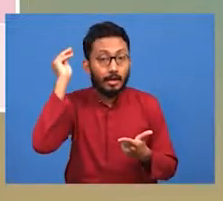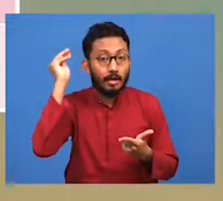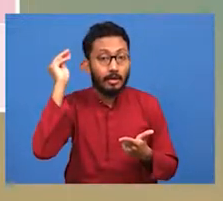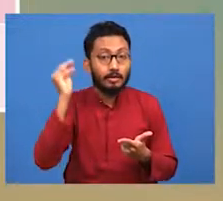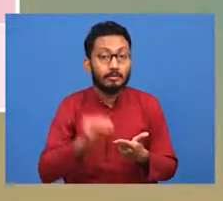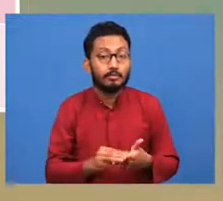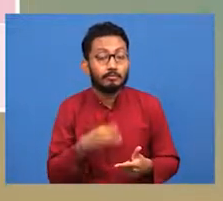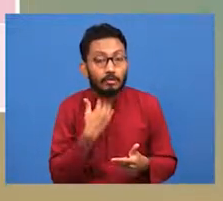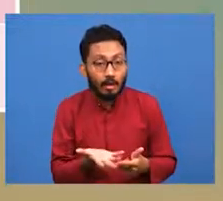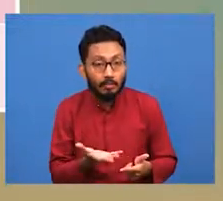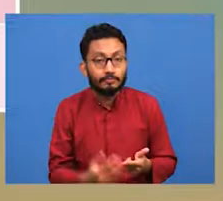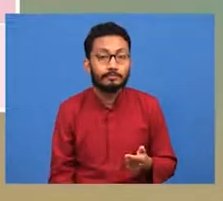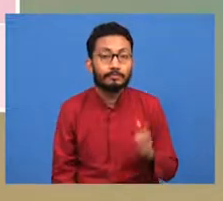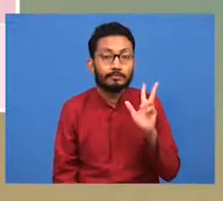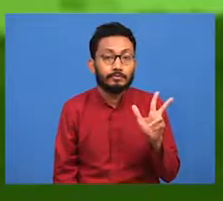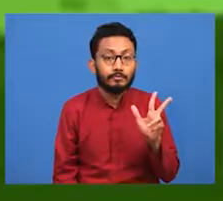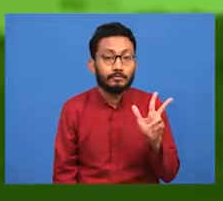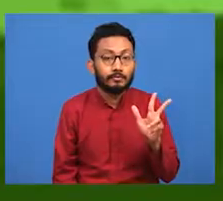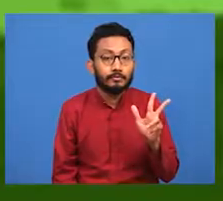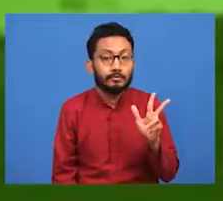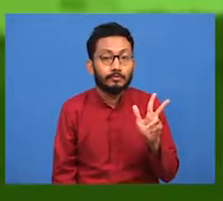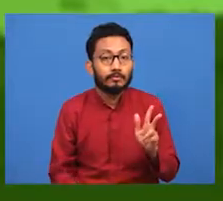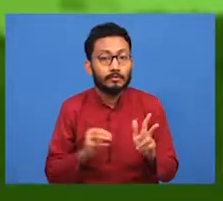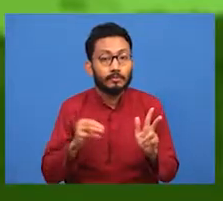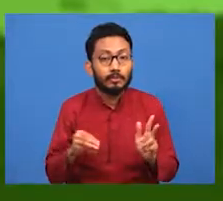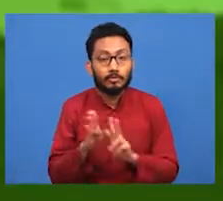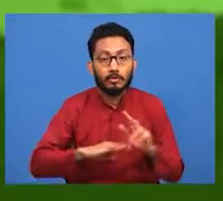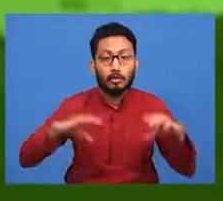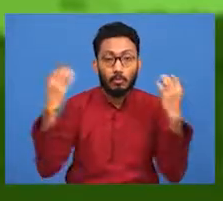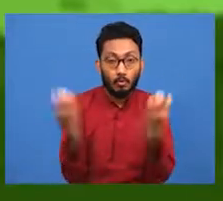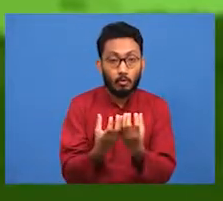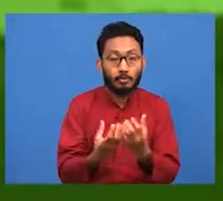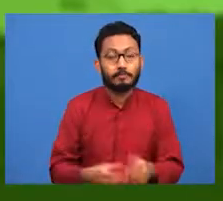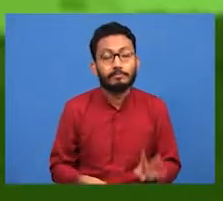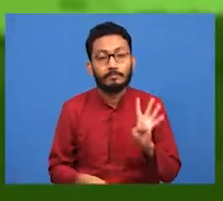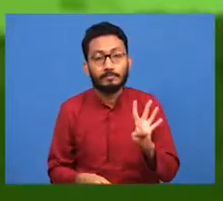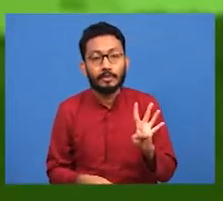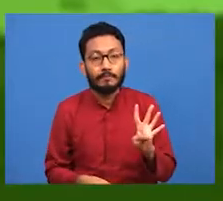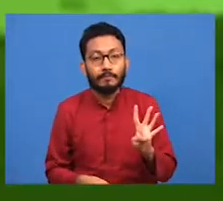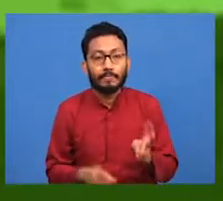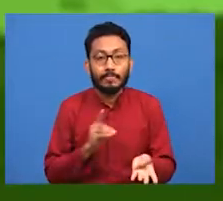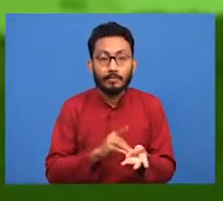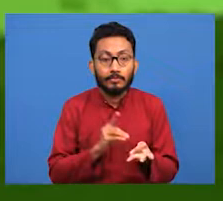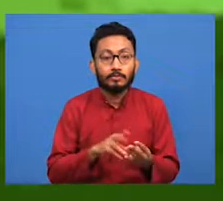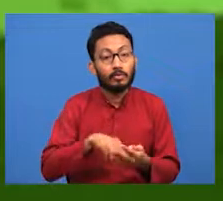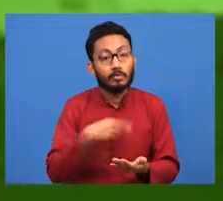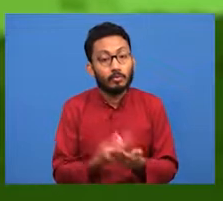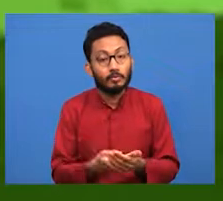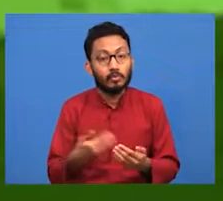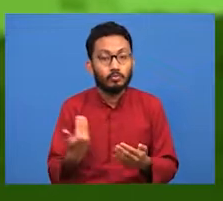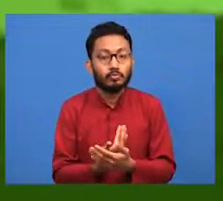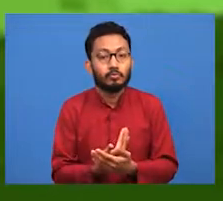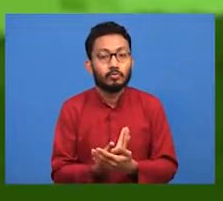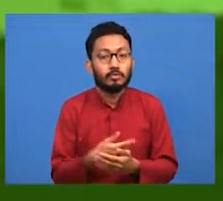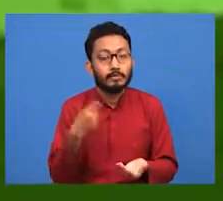doktor itu baru tiba. Ayat ini menggunakan kata kerja aktif tak transitif